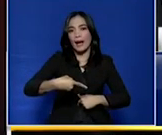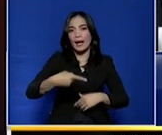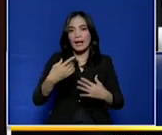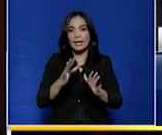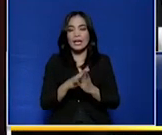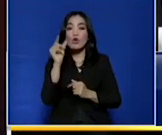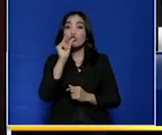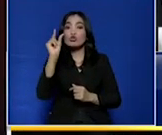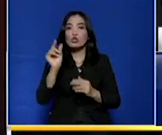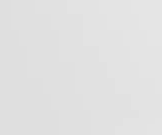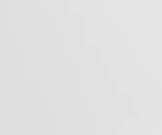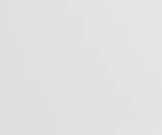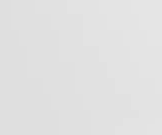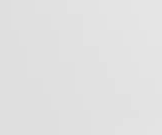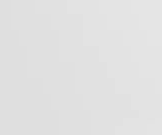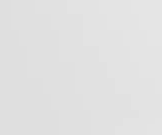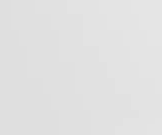mengusulkan Permendikbud